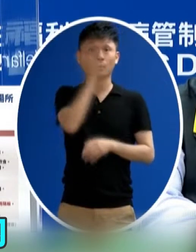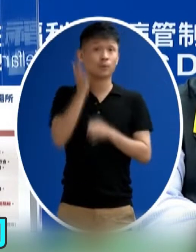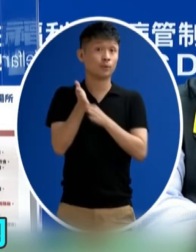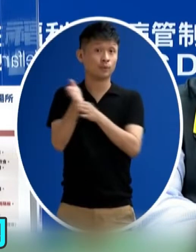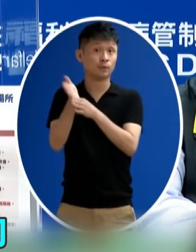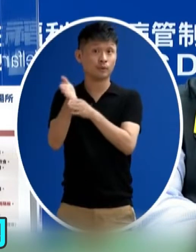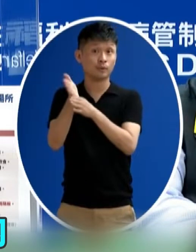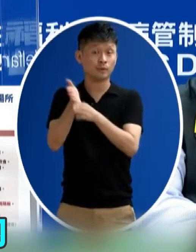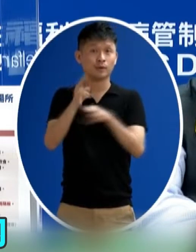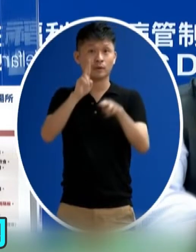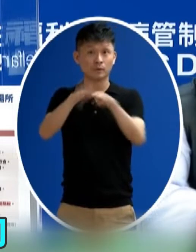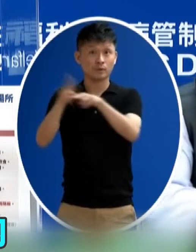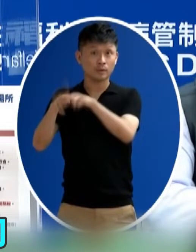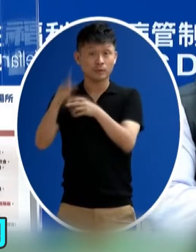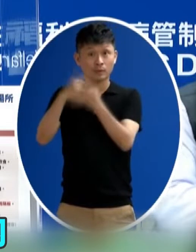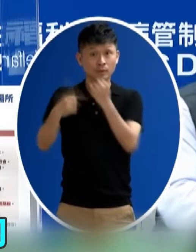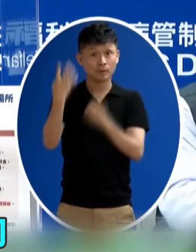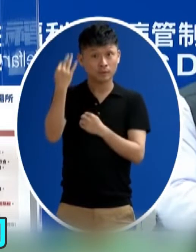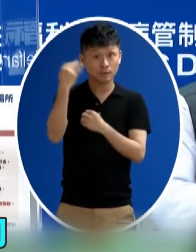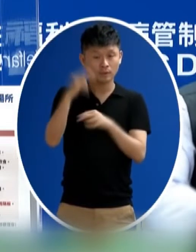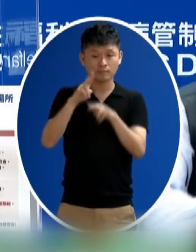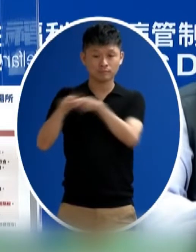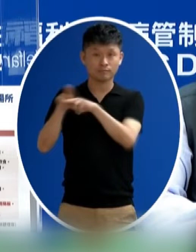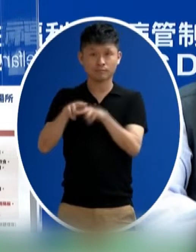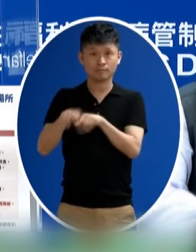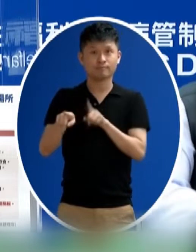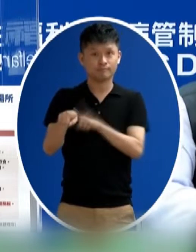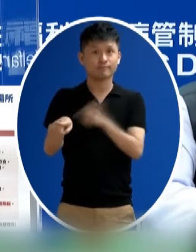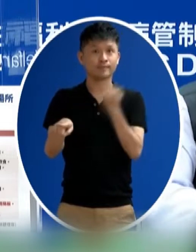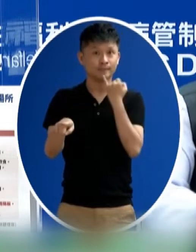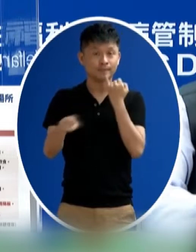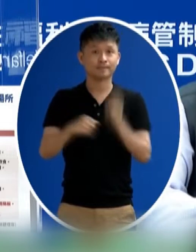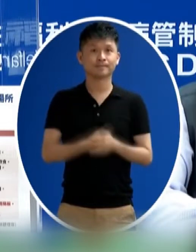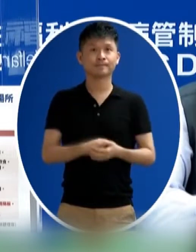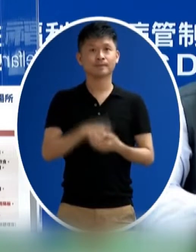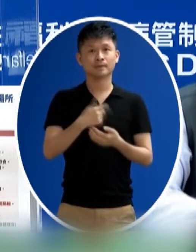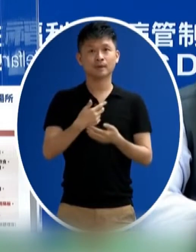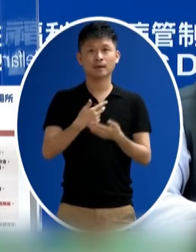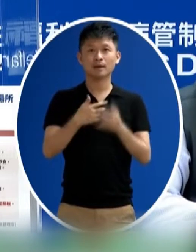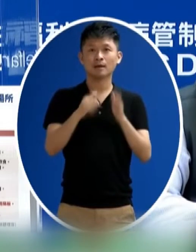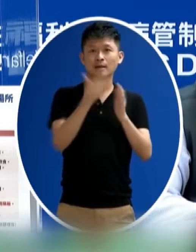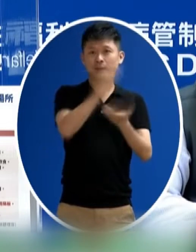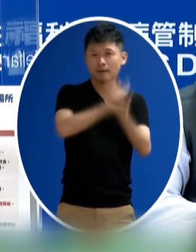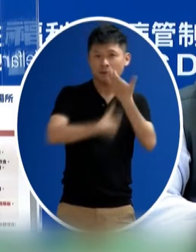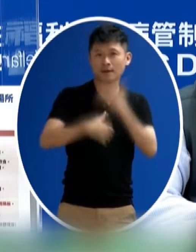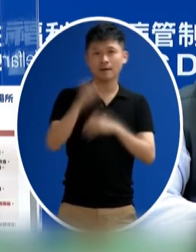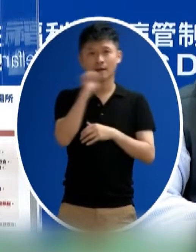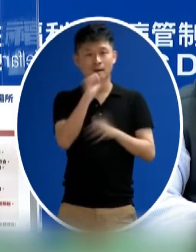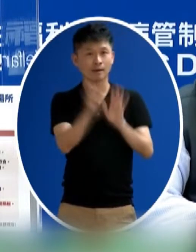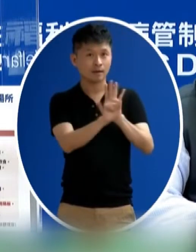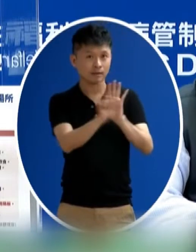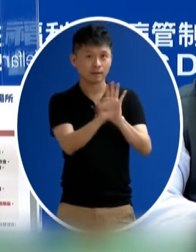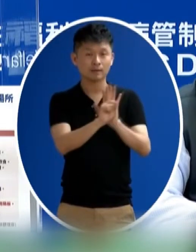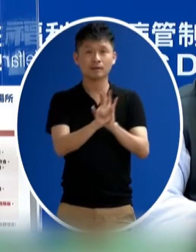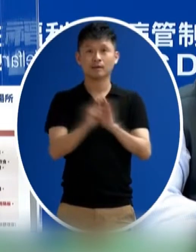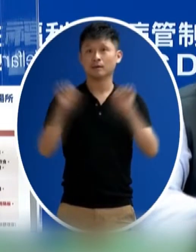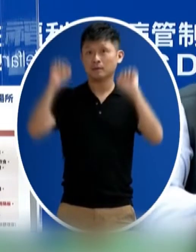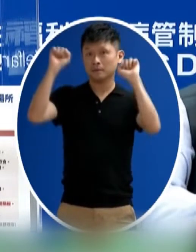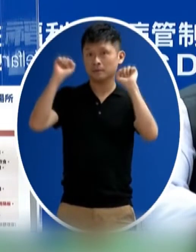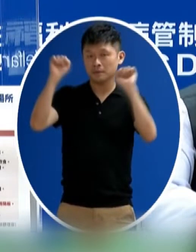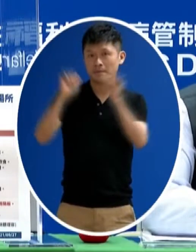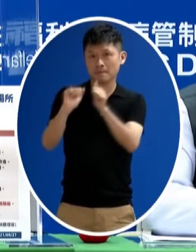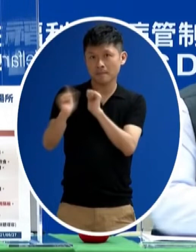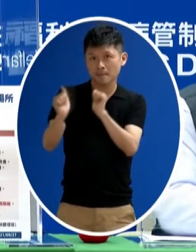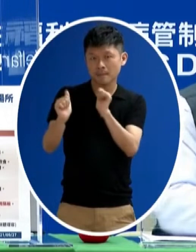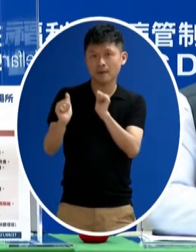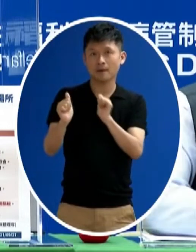核定的座位数来乘坐。那艺文表演体育活动赛事，那